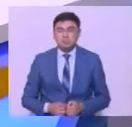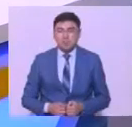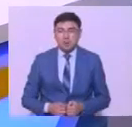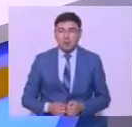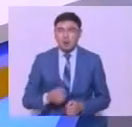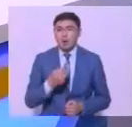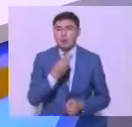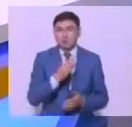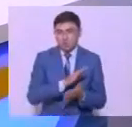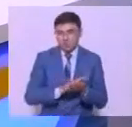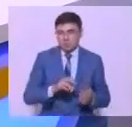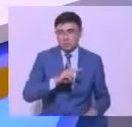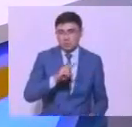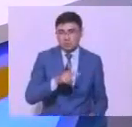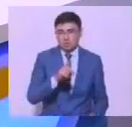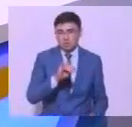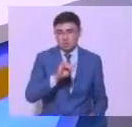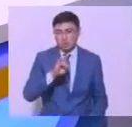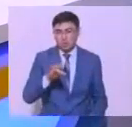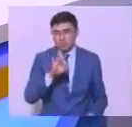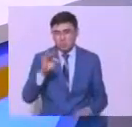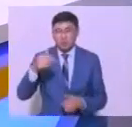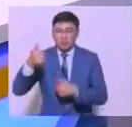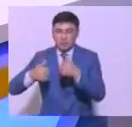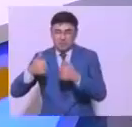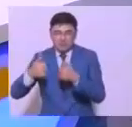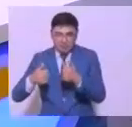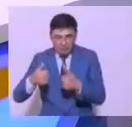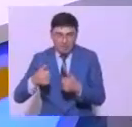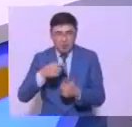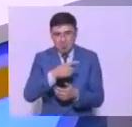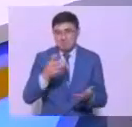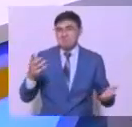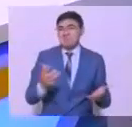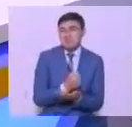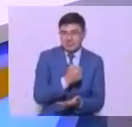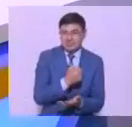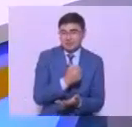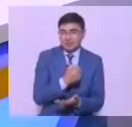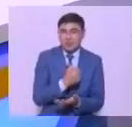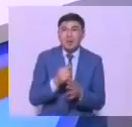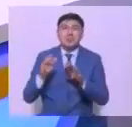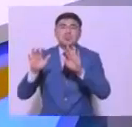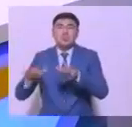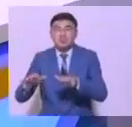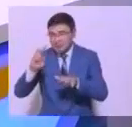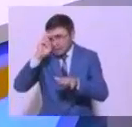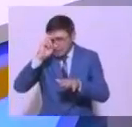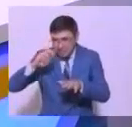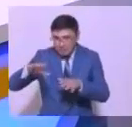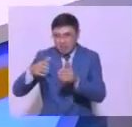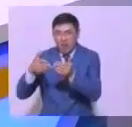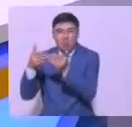Актауский дзюдоист вернулся с призовым местом с Европейских игр. В соревнованиях среди силовых структур, организованных Португалией, Жандарбек Кинжин